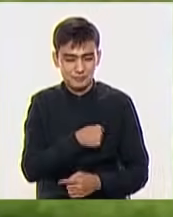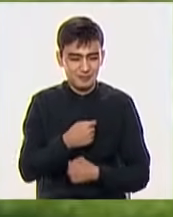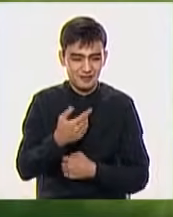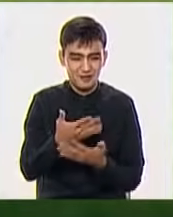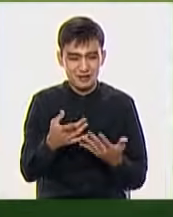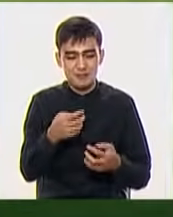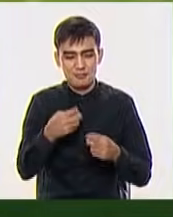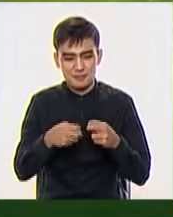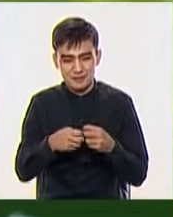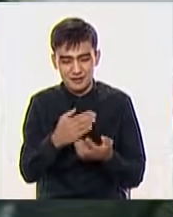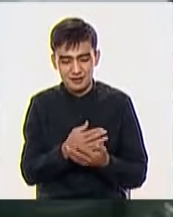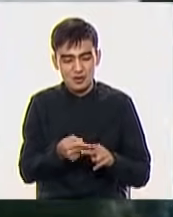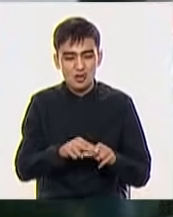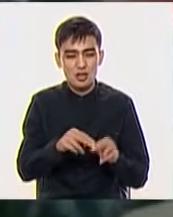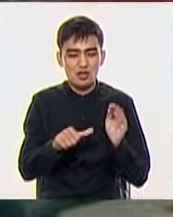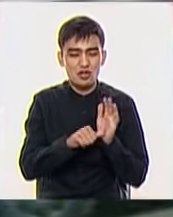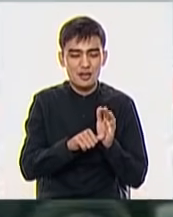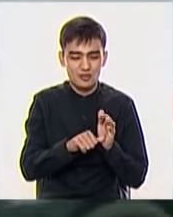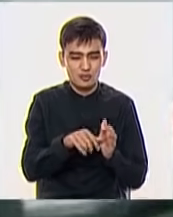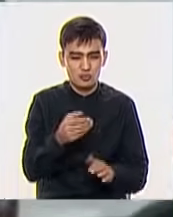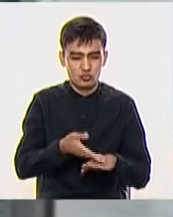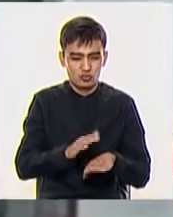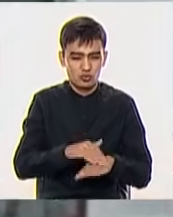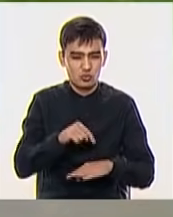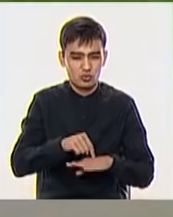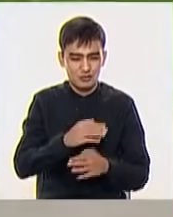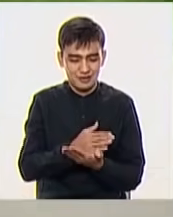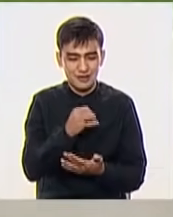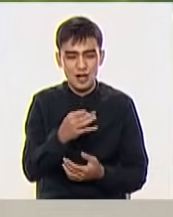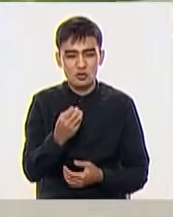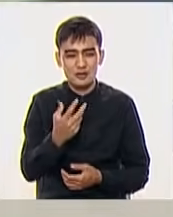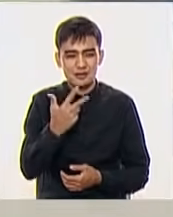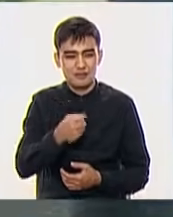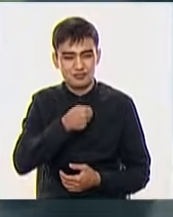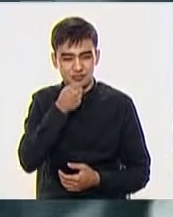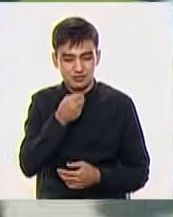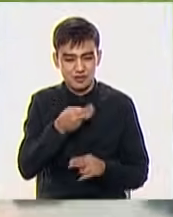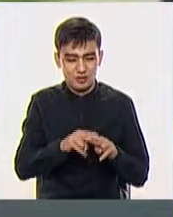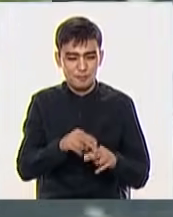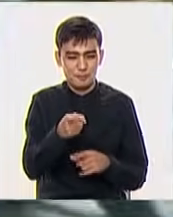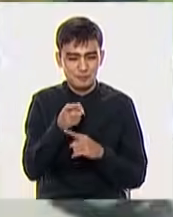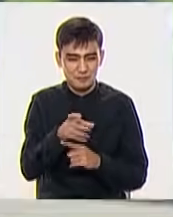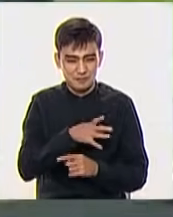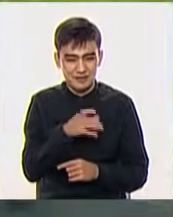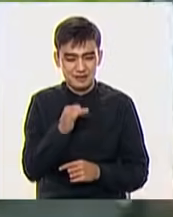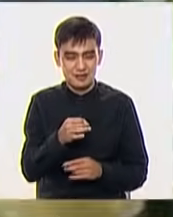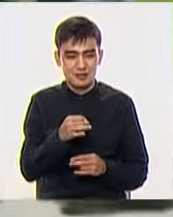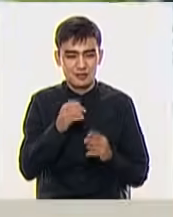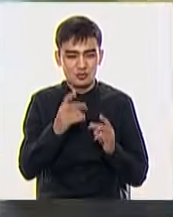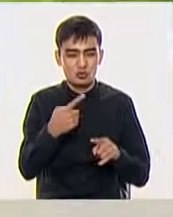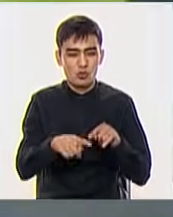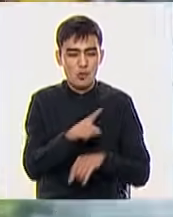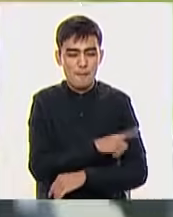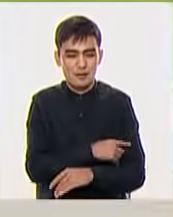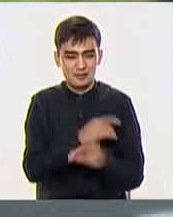с переломами. 6 из них находятся в крайне тяжелом состоянии. Еще 3 взрослых с огнестрельными ранениями находятся в других